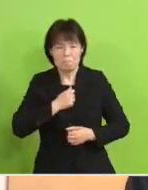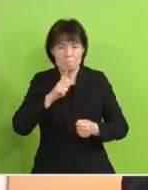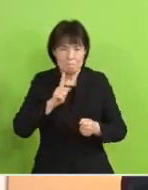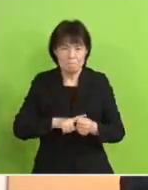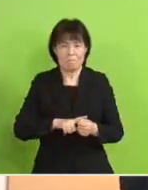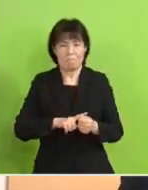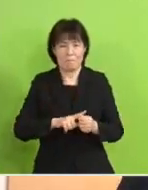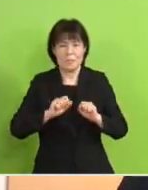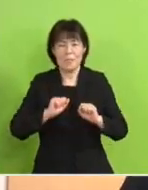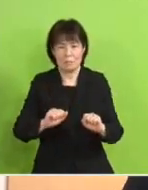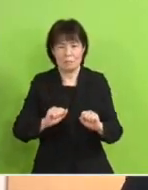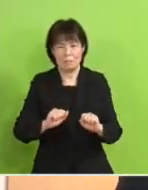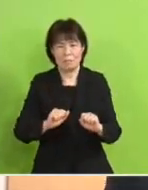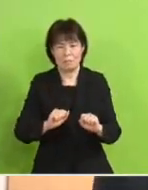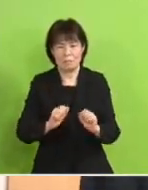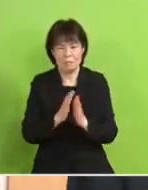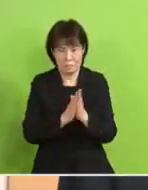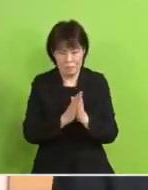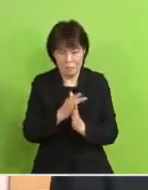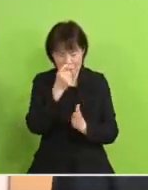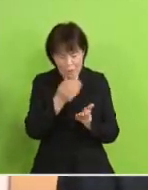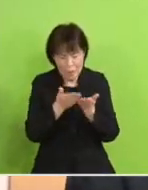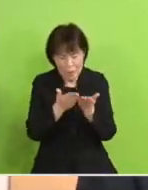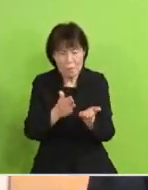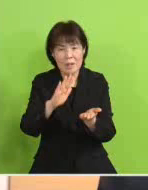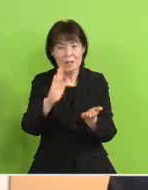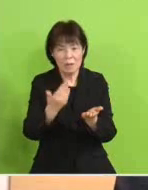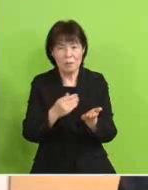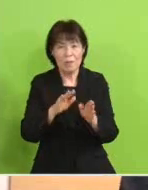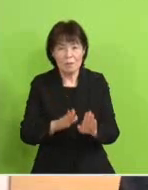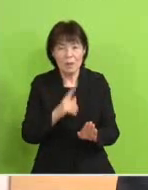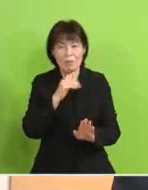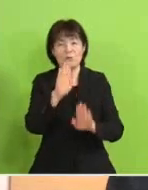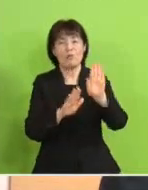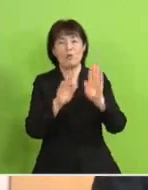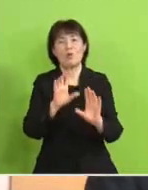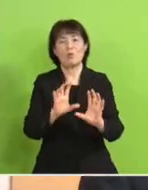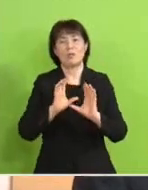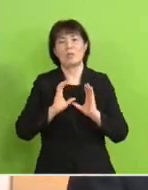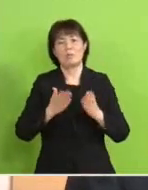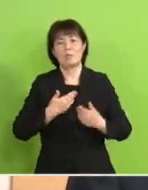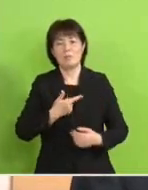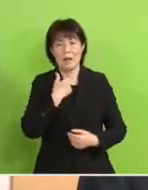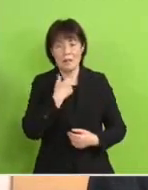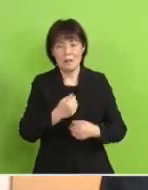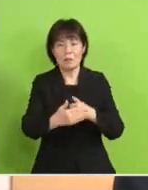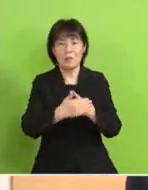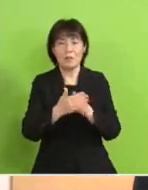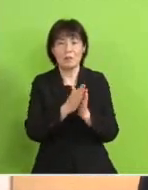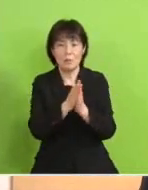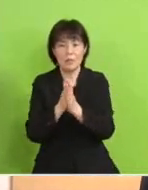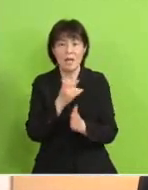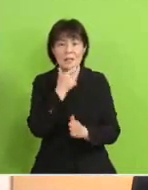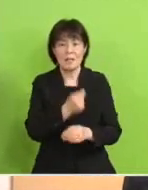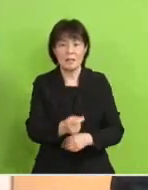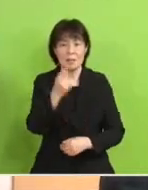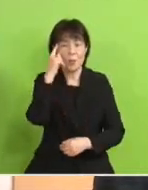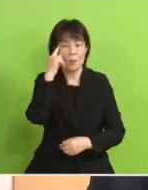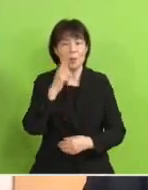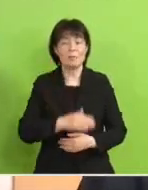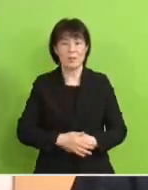には本当にご迷惑をおかけしますけれども、ぜひこの状況を受け止めていただきまして、協力をお願いしたいと思